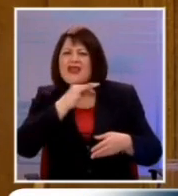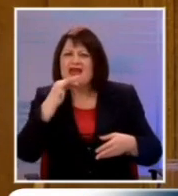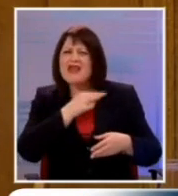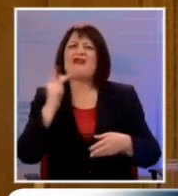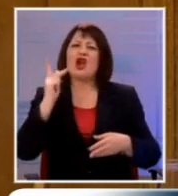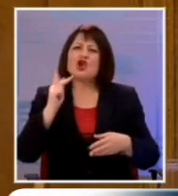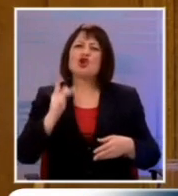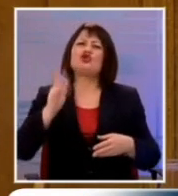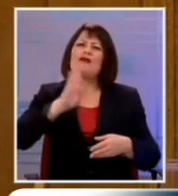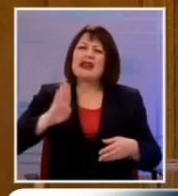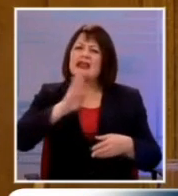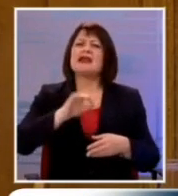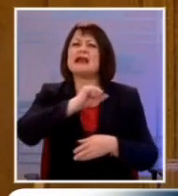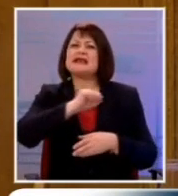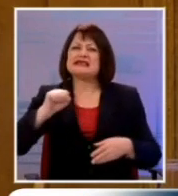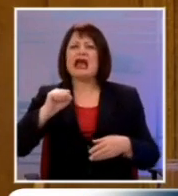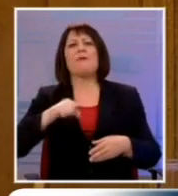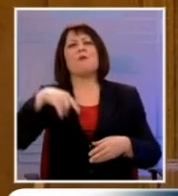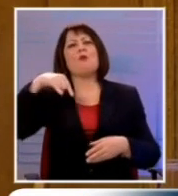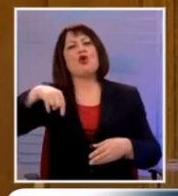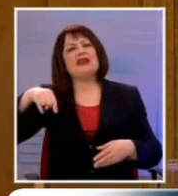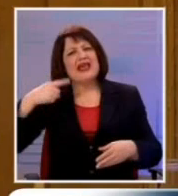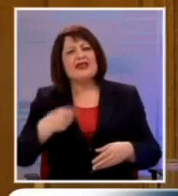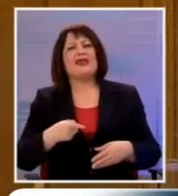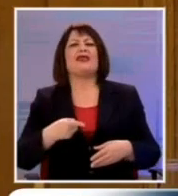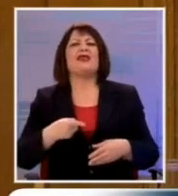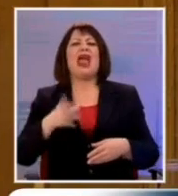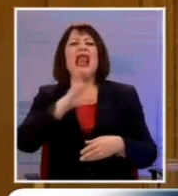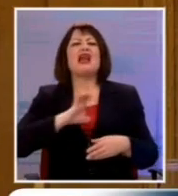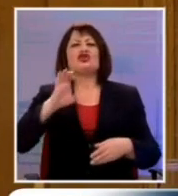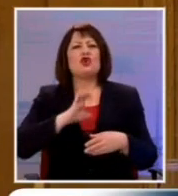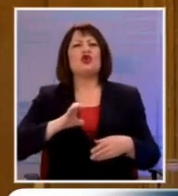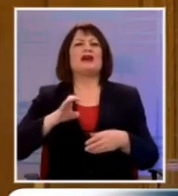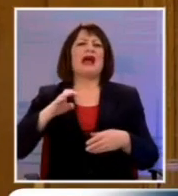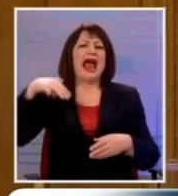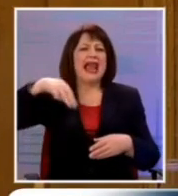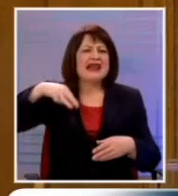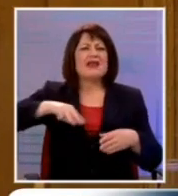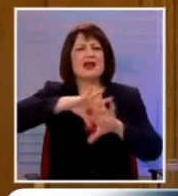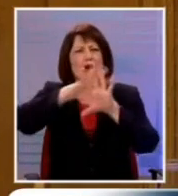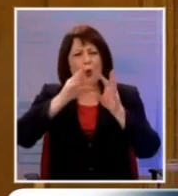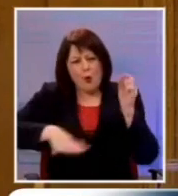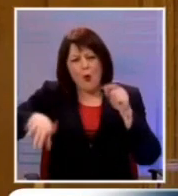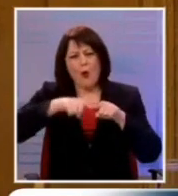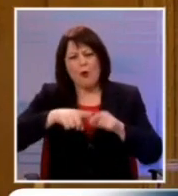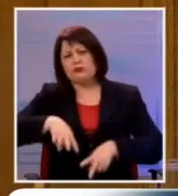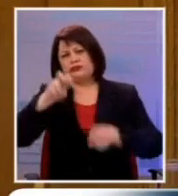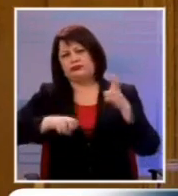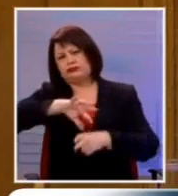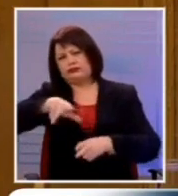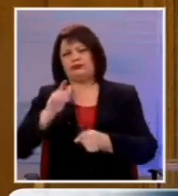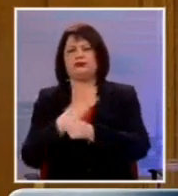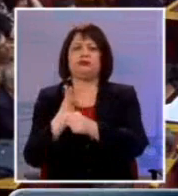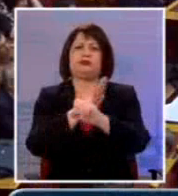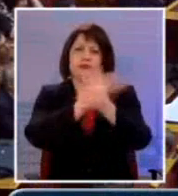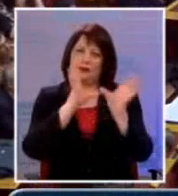Κνωσό, Γόρτινα, Σάμο, Ποτίδια, Πίθιον της Ελασσόνας, Χαλκιδική. Τις εξίσου σημαντικές